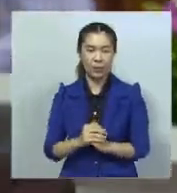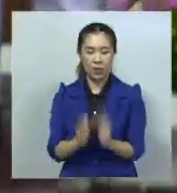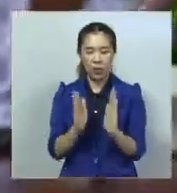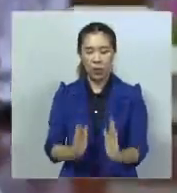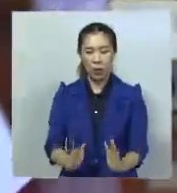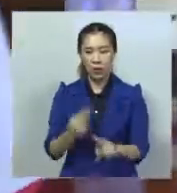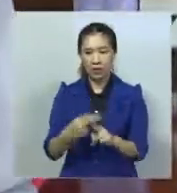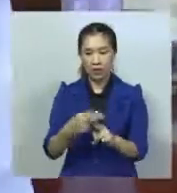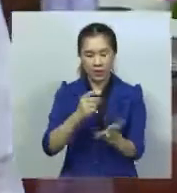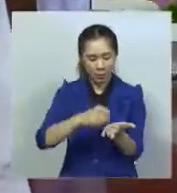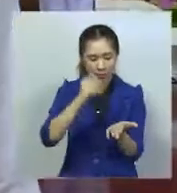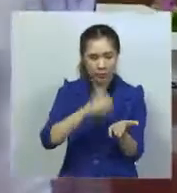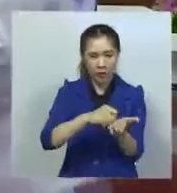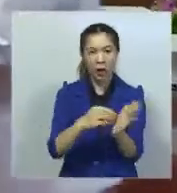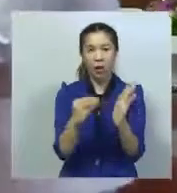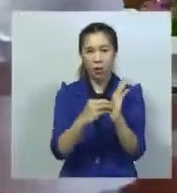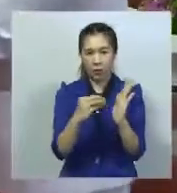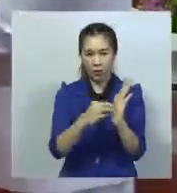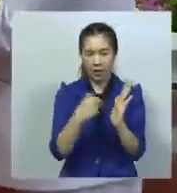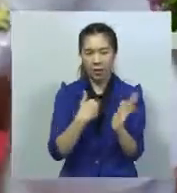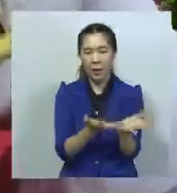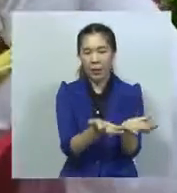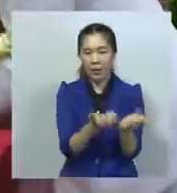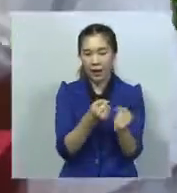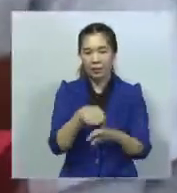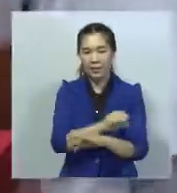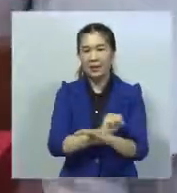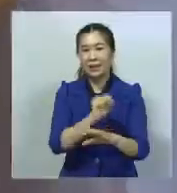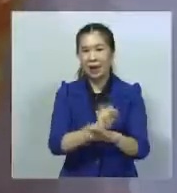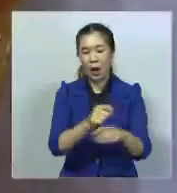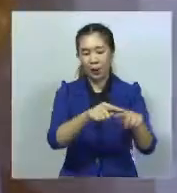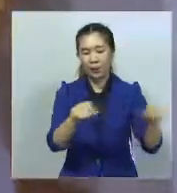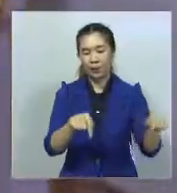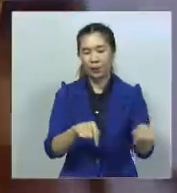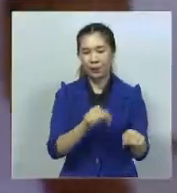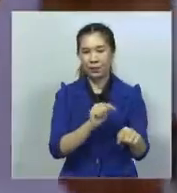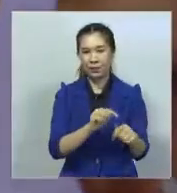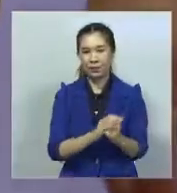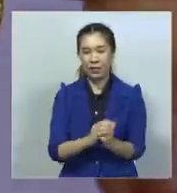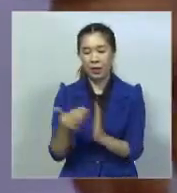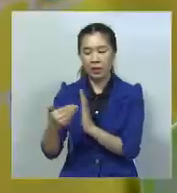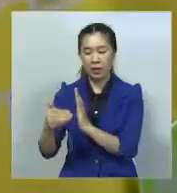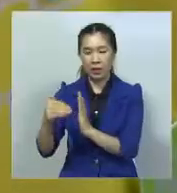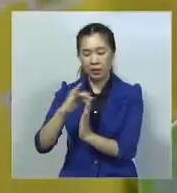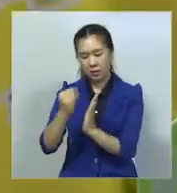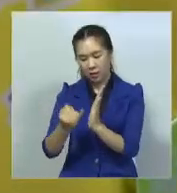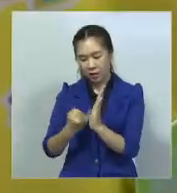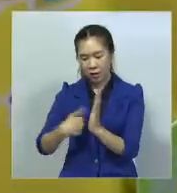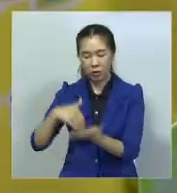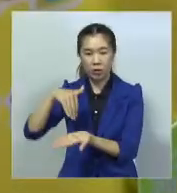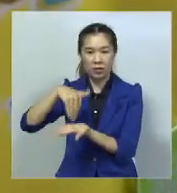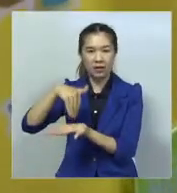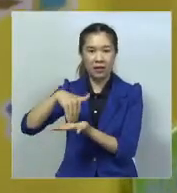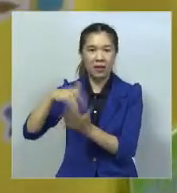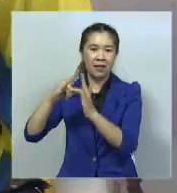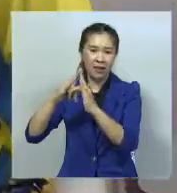ที่ลงทะเบียนในกรุงเทพมหานครรับได้ที่สนามสุพัชลาไสยส่วนต่างจังหวัดรับที่ศาลากลางจังหวัดทุกจังหวั